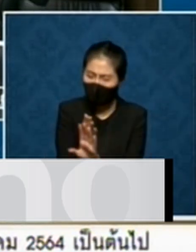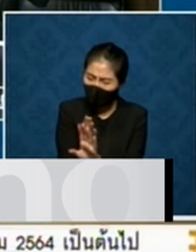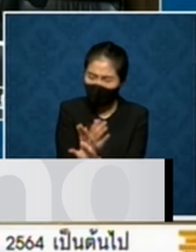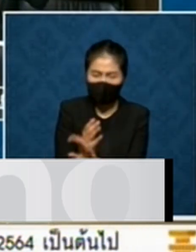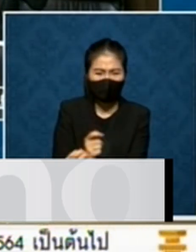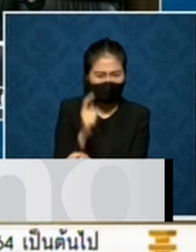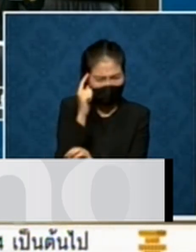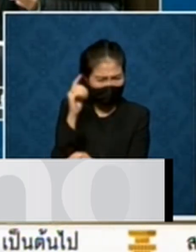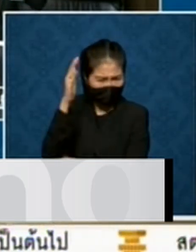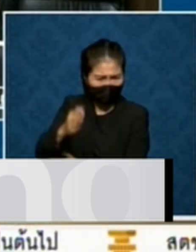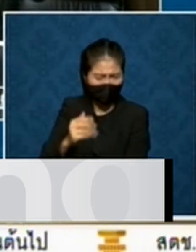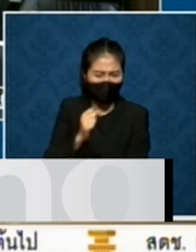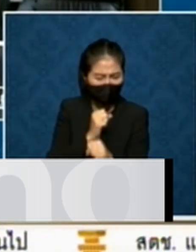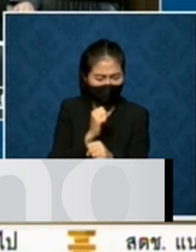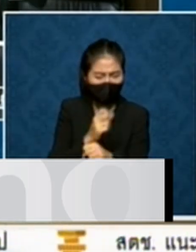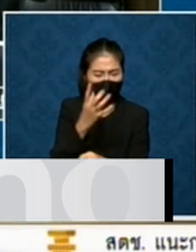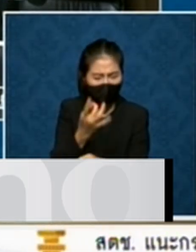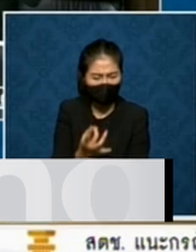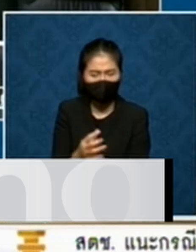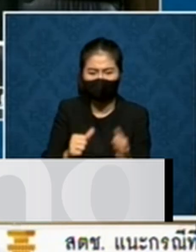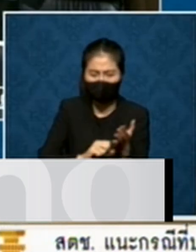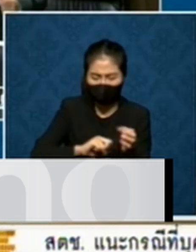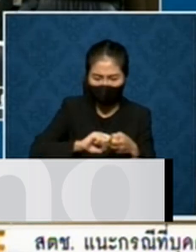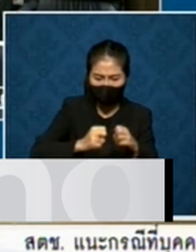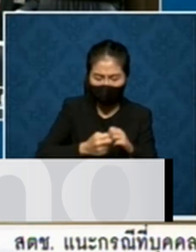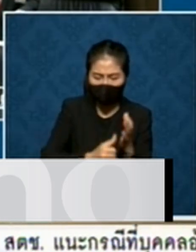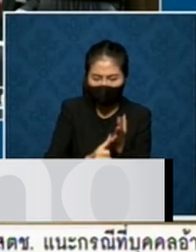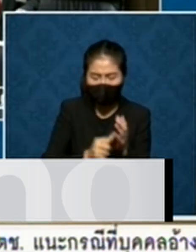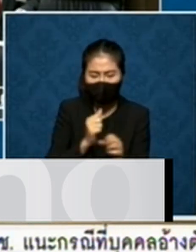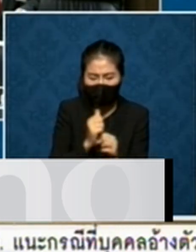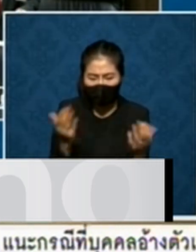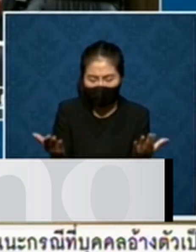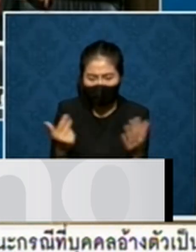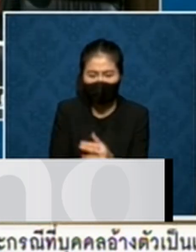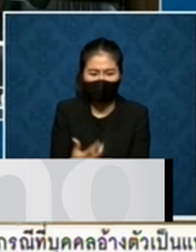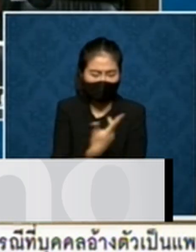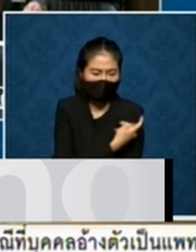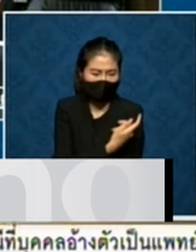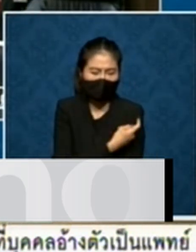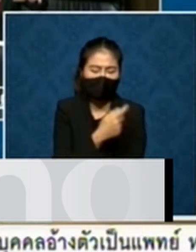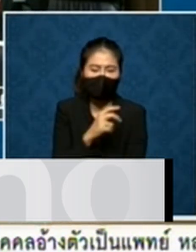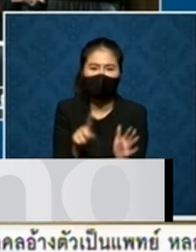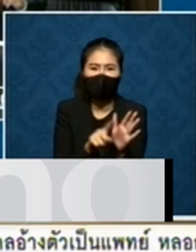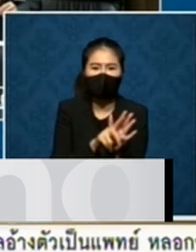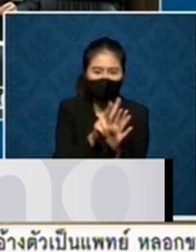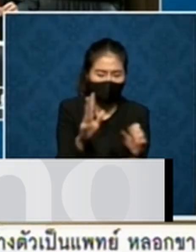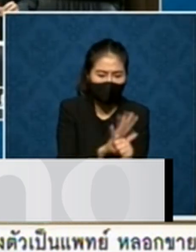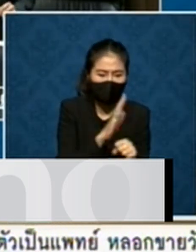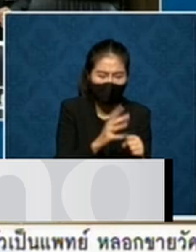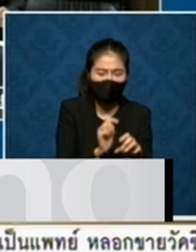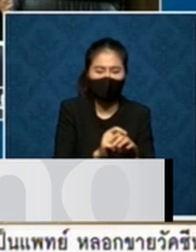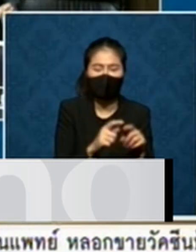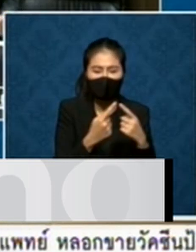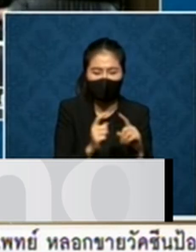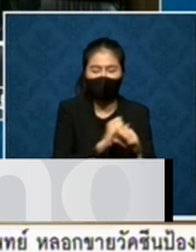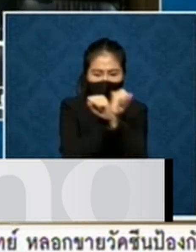กลุ่มแพทย์พยาบาลที่ฉีดมาแล้วที่ภูมิเขาลดเนี่ยคุณเขาควรจะรับกระตุ้นอะไรประชาชนทุกคนเนี่ยโดยเฉพาะผู้สูงอายุเนี่ยฉีด